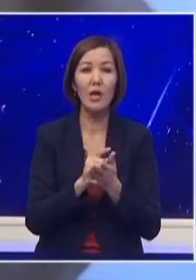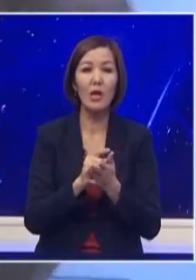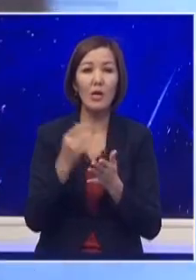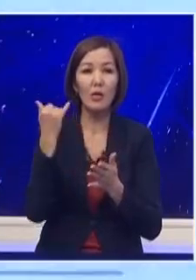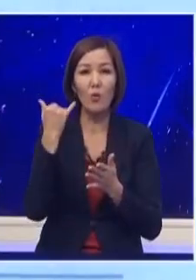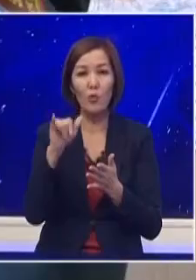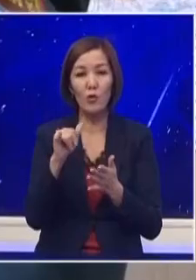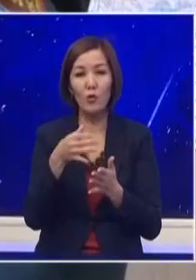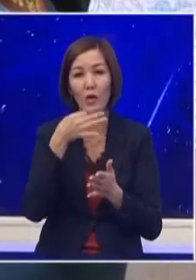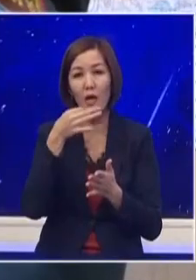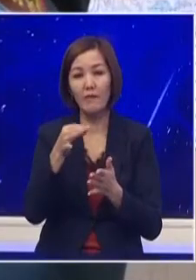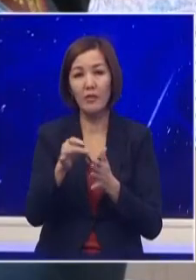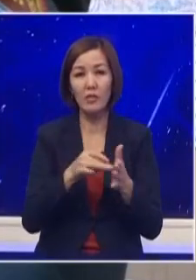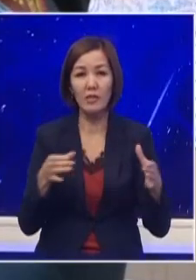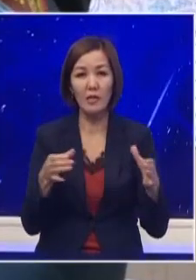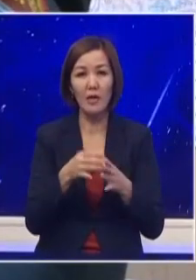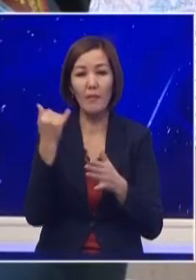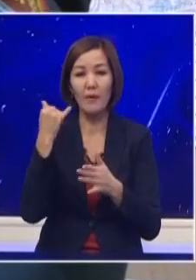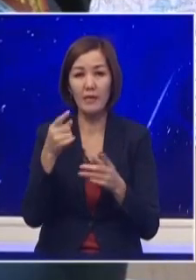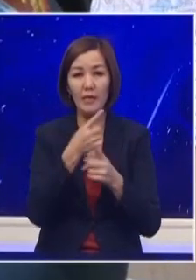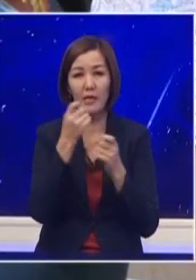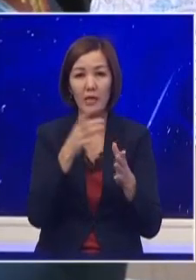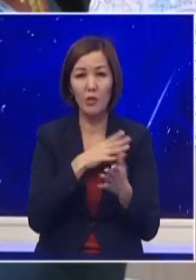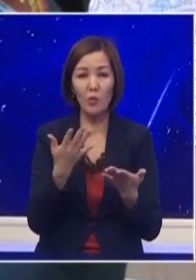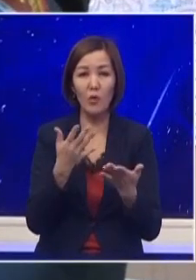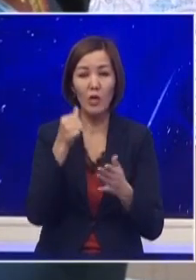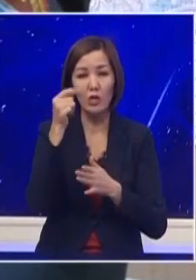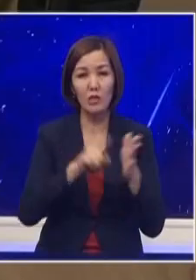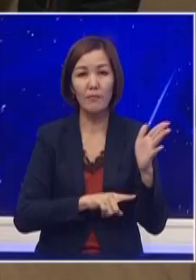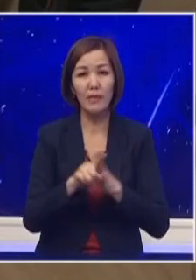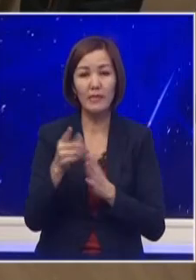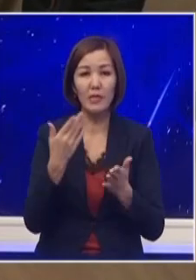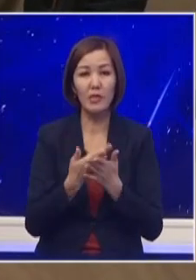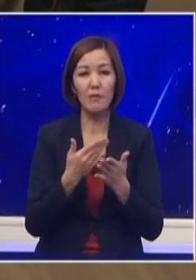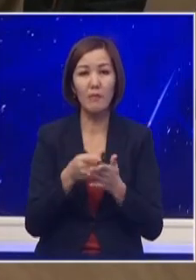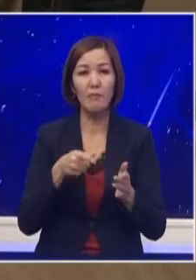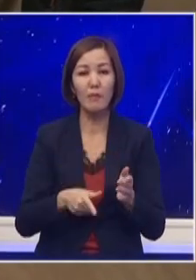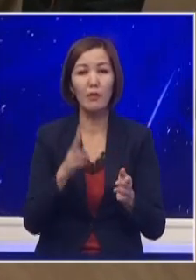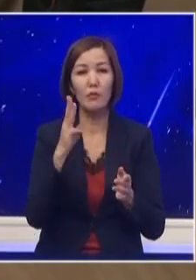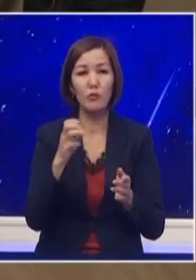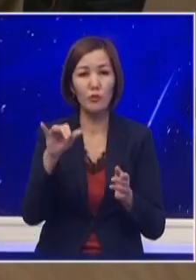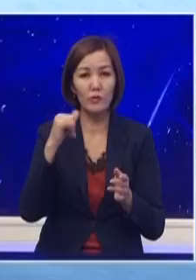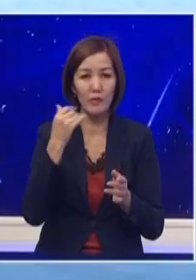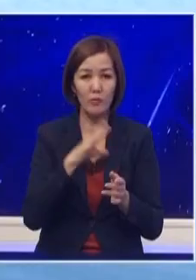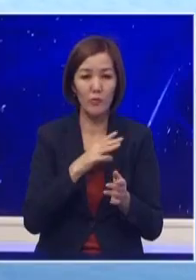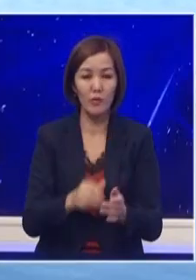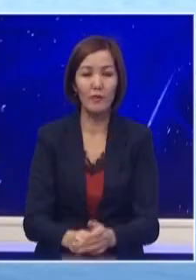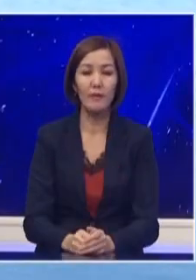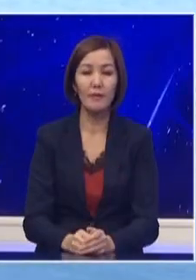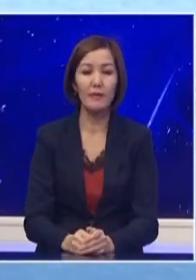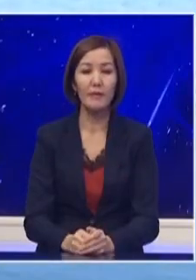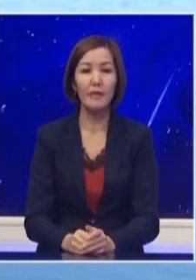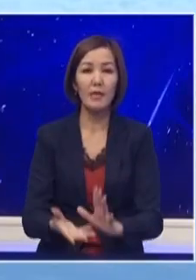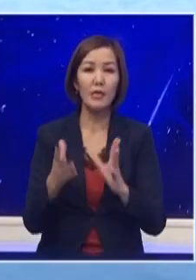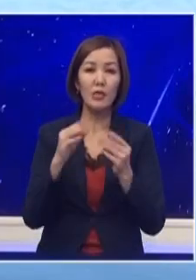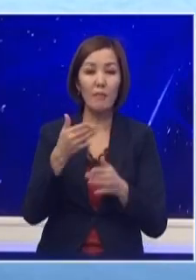қоңырауларды қабылдап, жедел жасақ құрамын хабардар ету. Айтуынша, жыл басынан бері шамамен 1300 қоңырау қабылдап үлгерген.